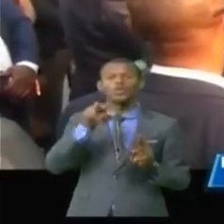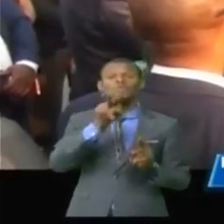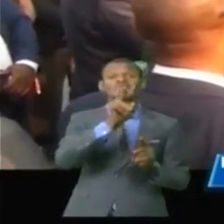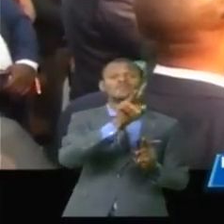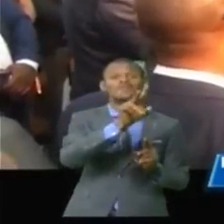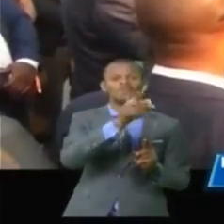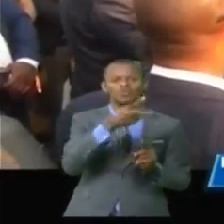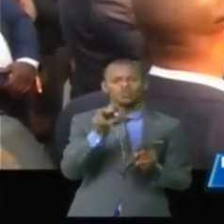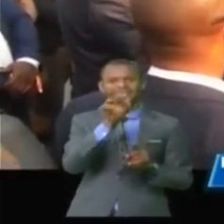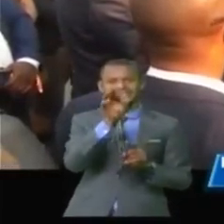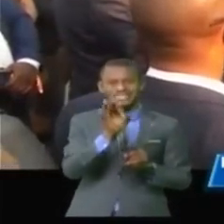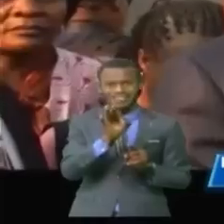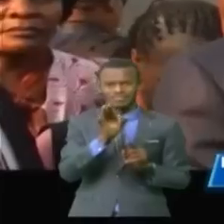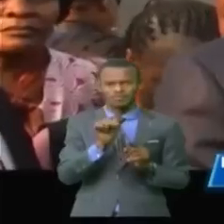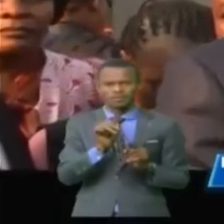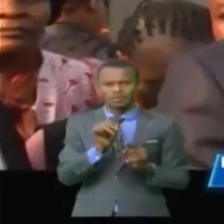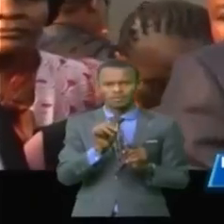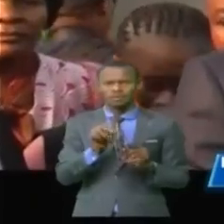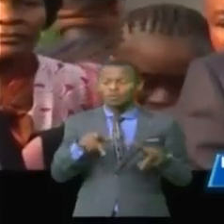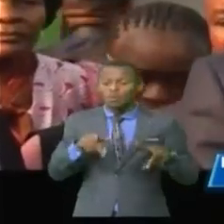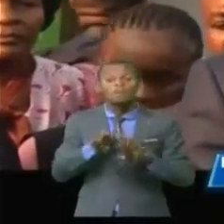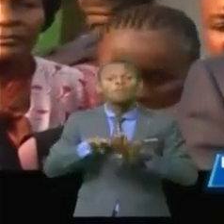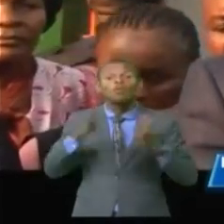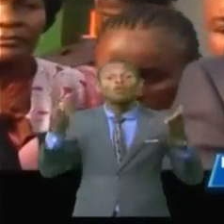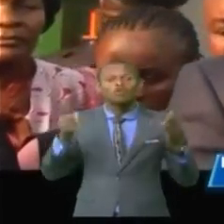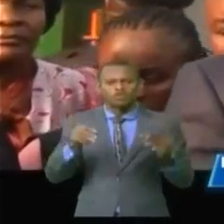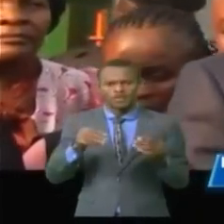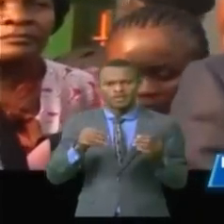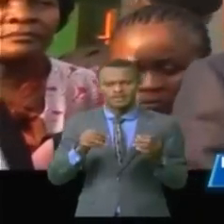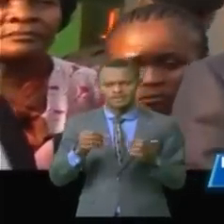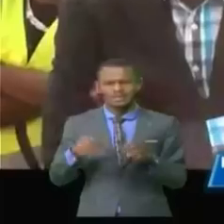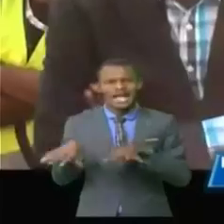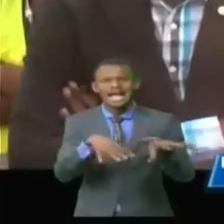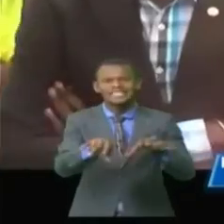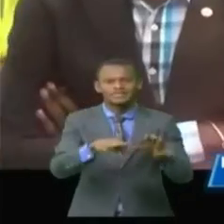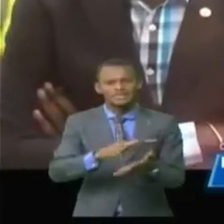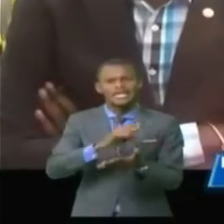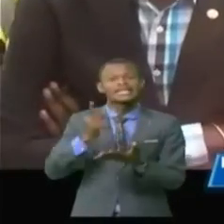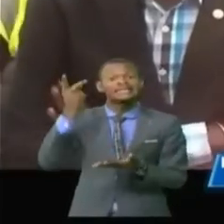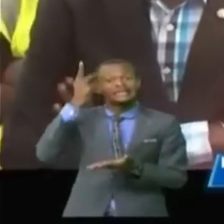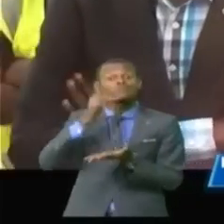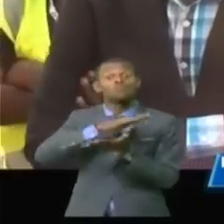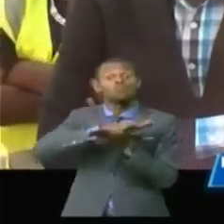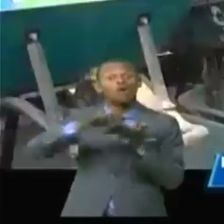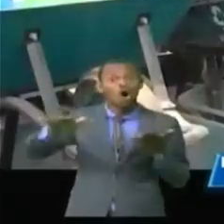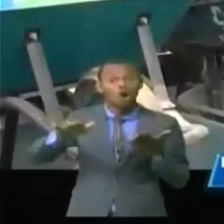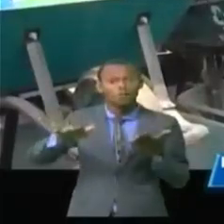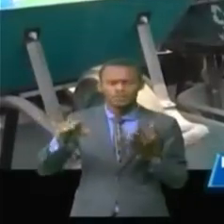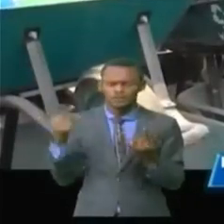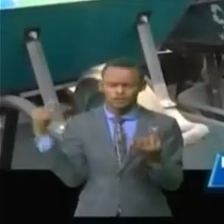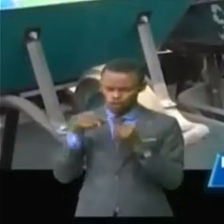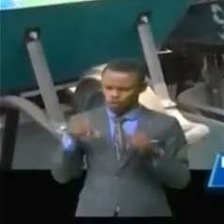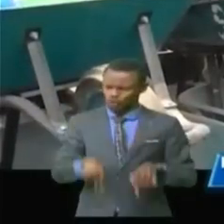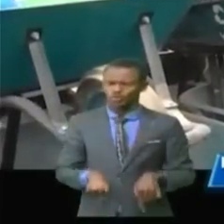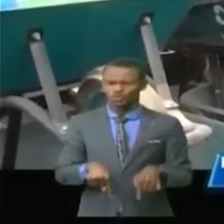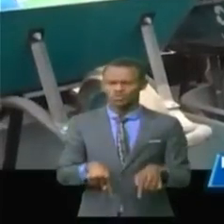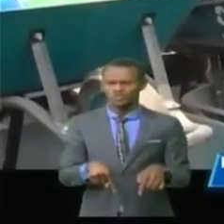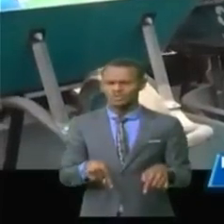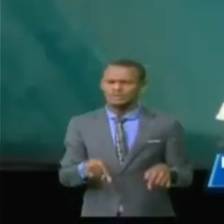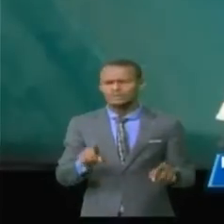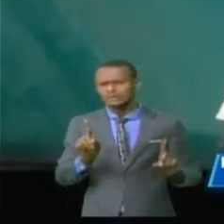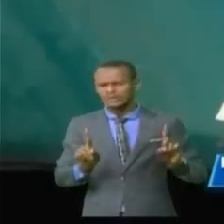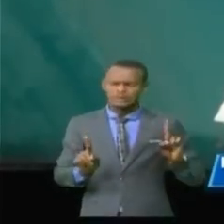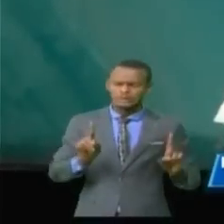Félix-Antoine Tshisekedi Tshilombo, portée par l'hôtel des villes de Kinshasa, dans l'objectif de rendre salubre la ville miroir de